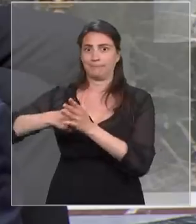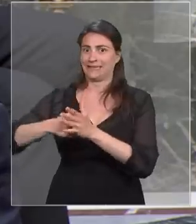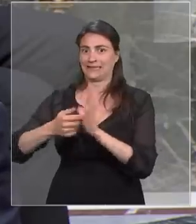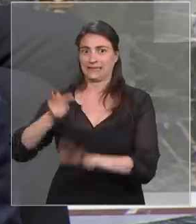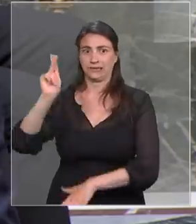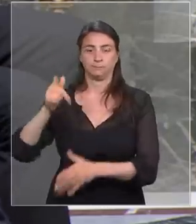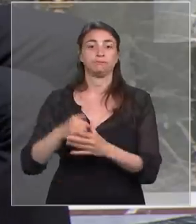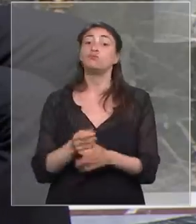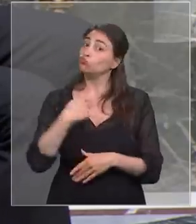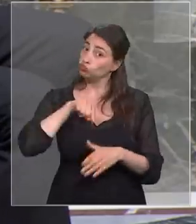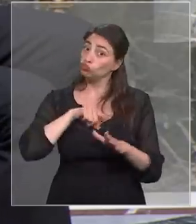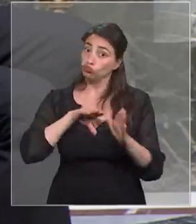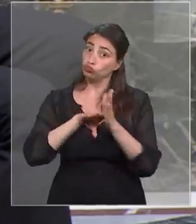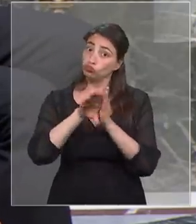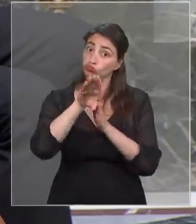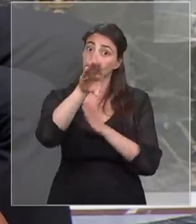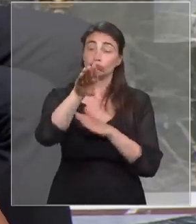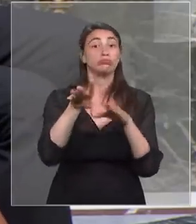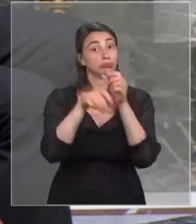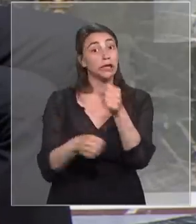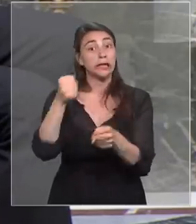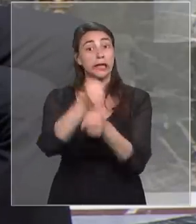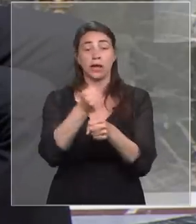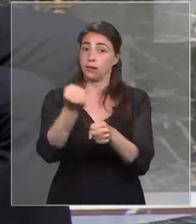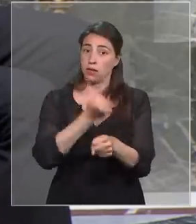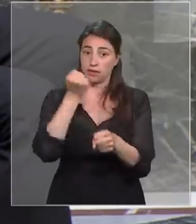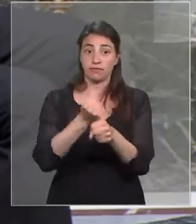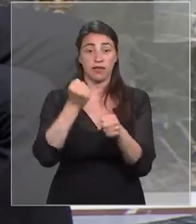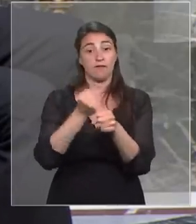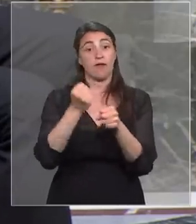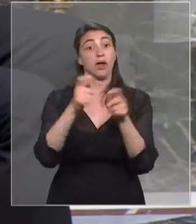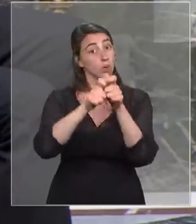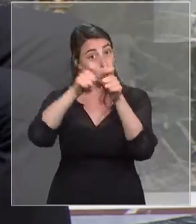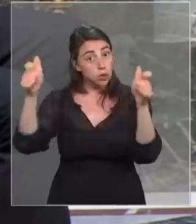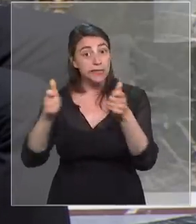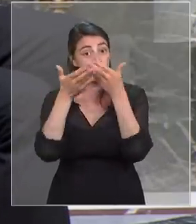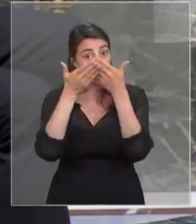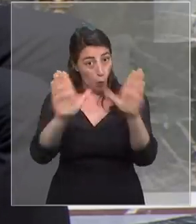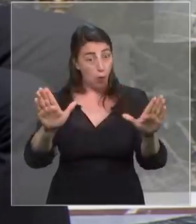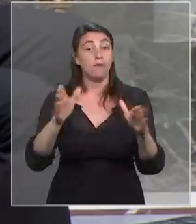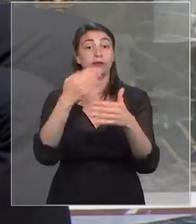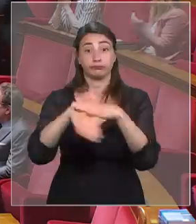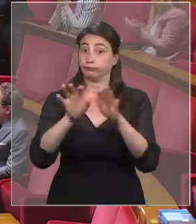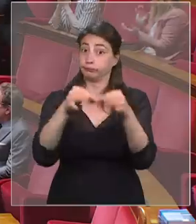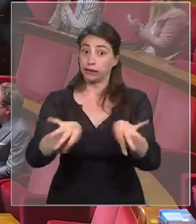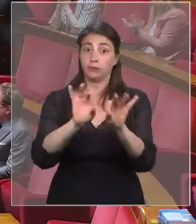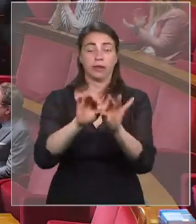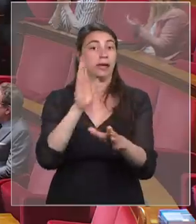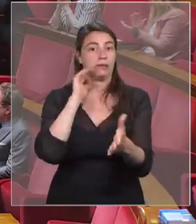croissance, nous continuons à créer des emplois et nous ouvrons des usines dans notre pays. C'est le résultat de notre politique